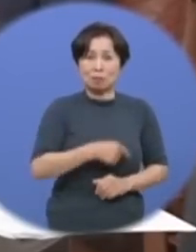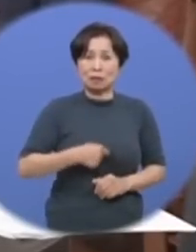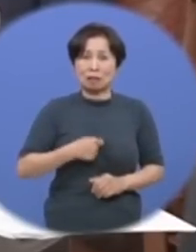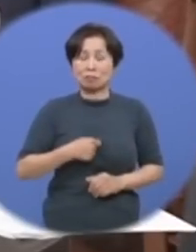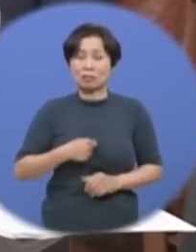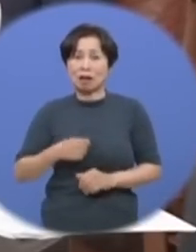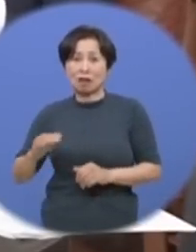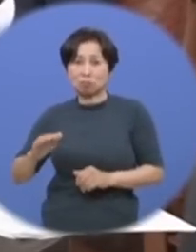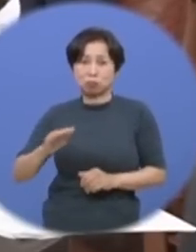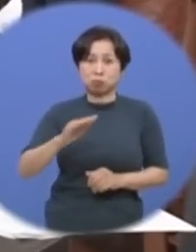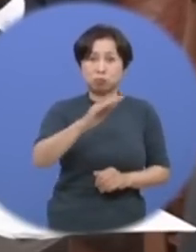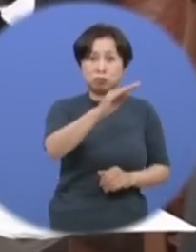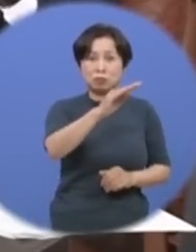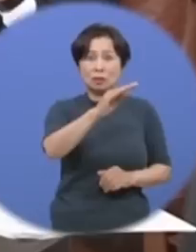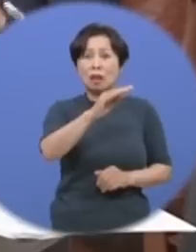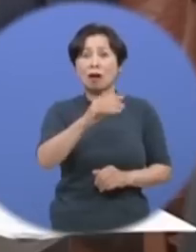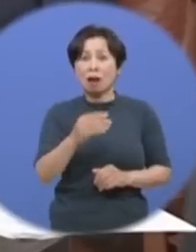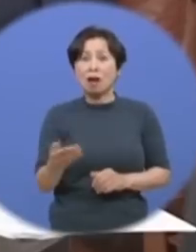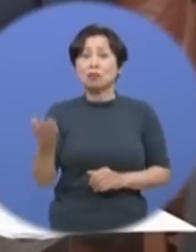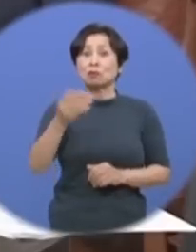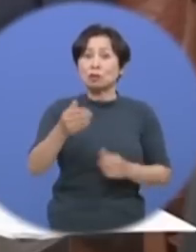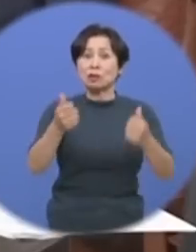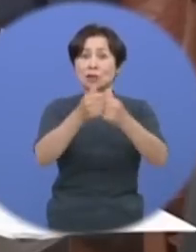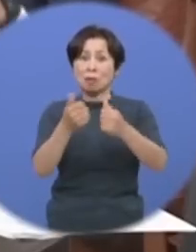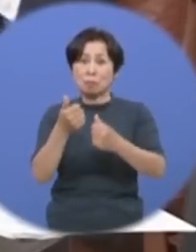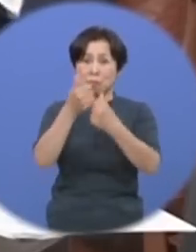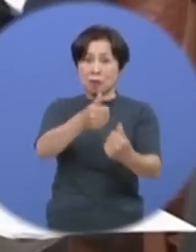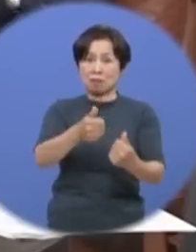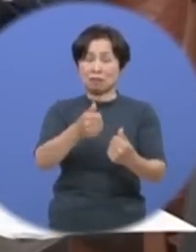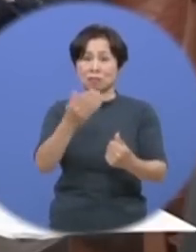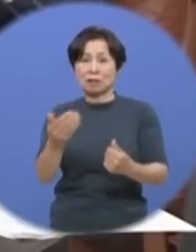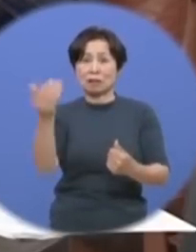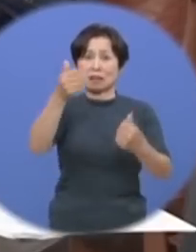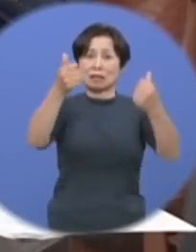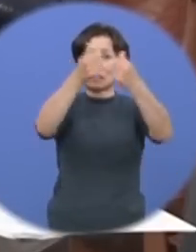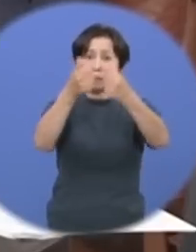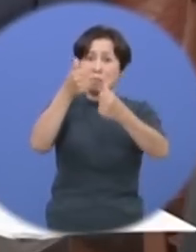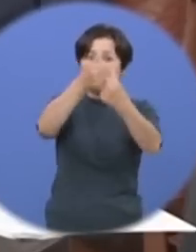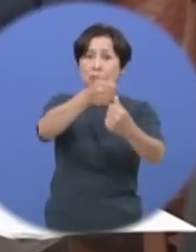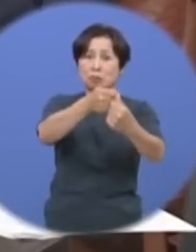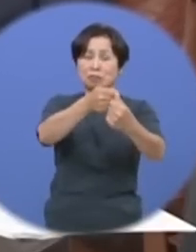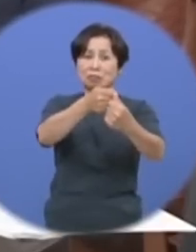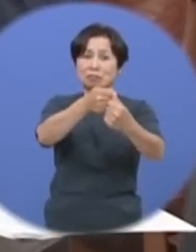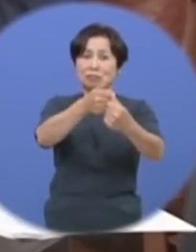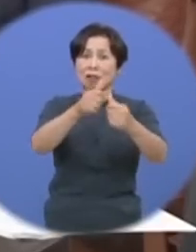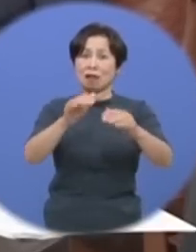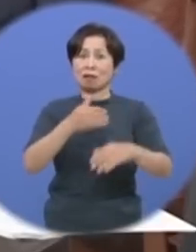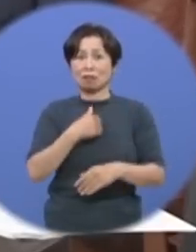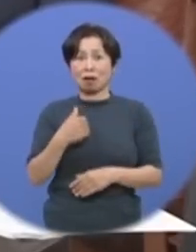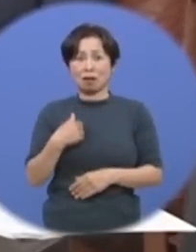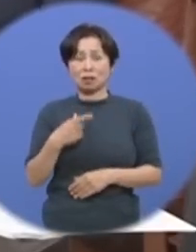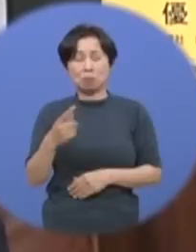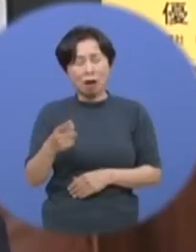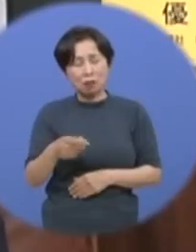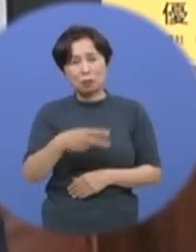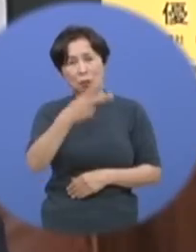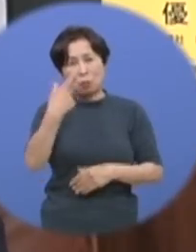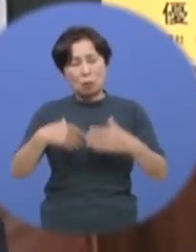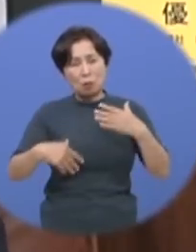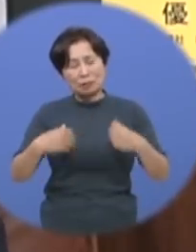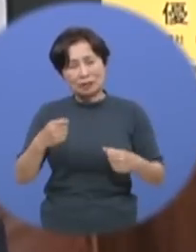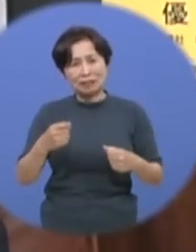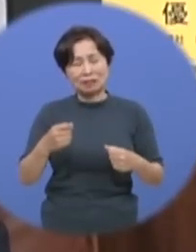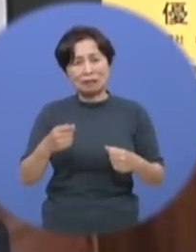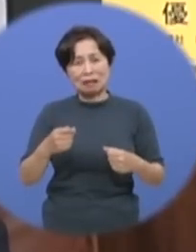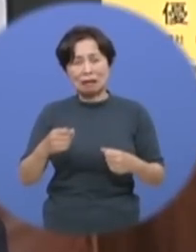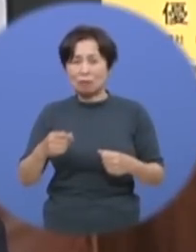破ってしまうなんかもう高校設定ウットに乗ったらもうと見れないんですねそのが優勝まで行ってあっそう